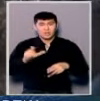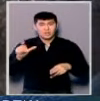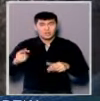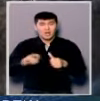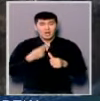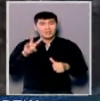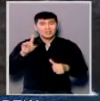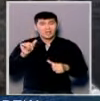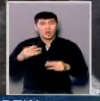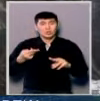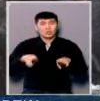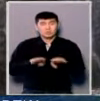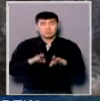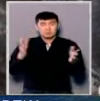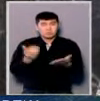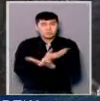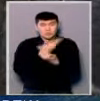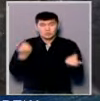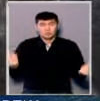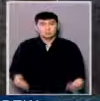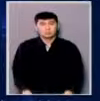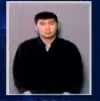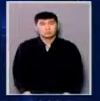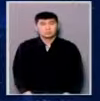имени Наурыз, который до сих пор не найден.